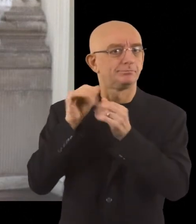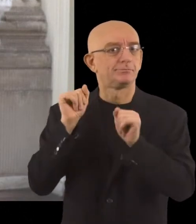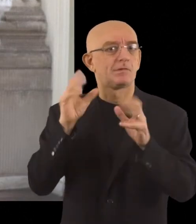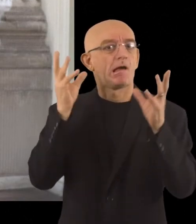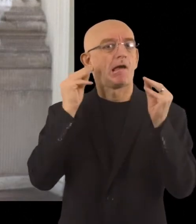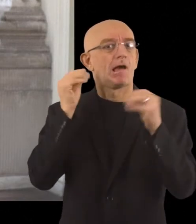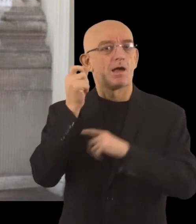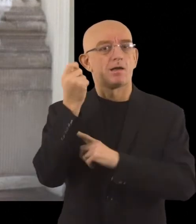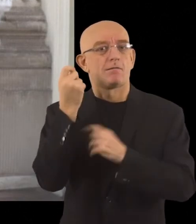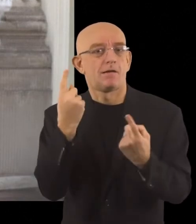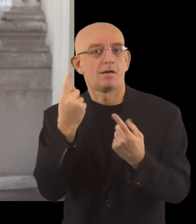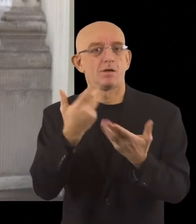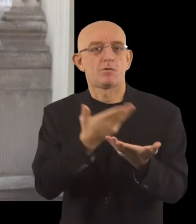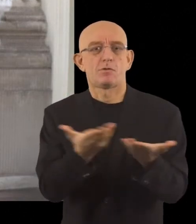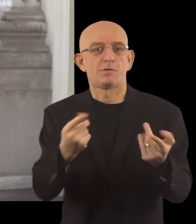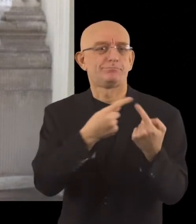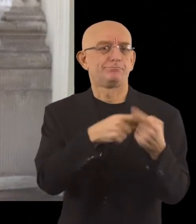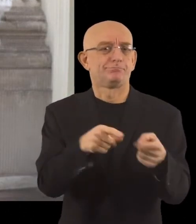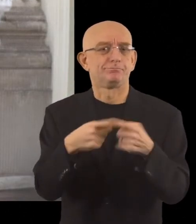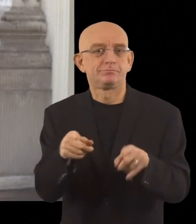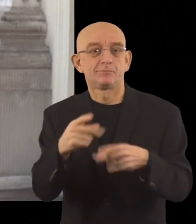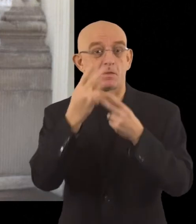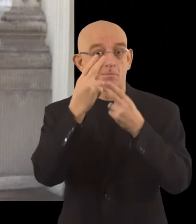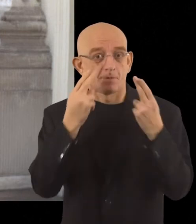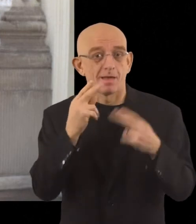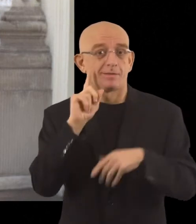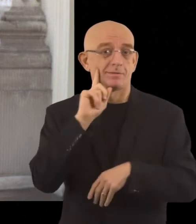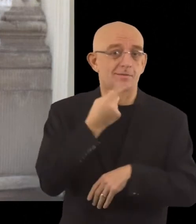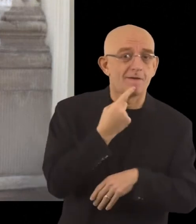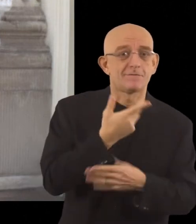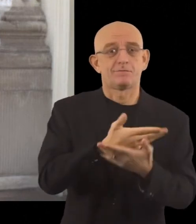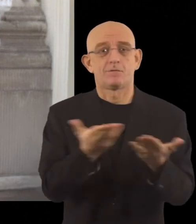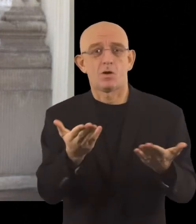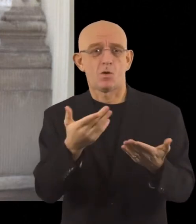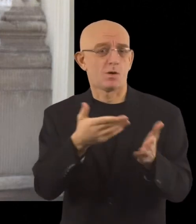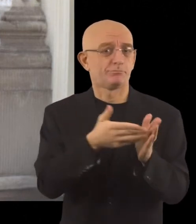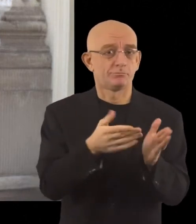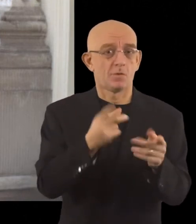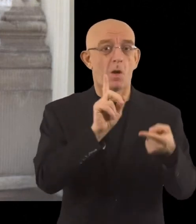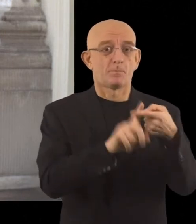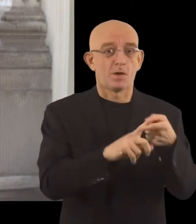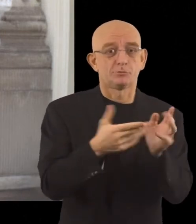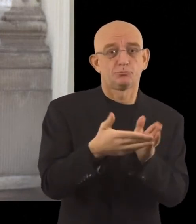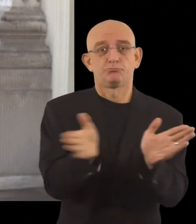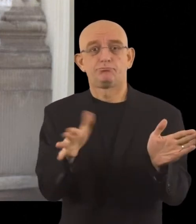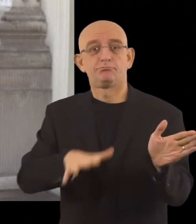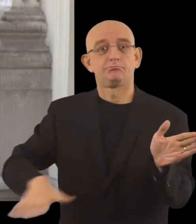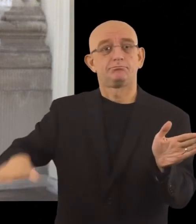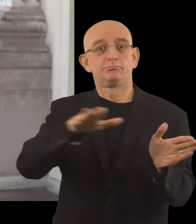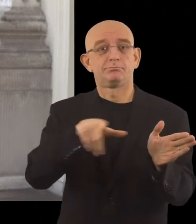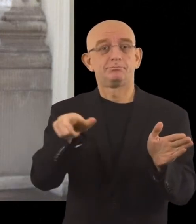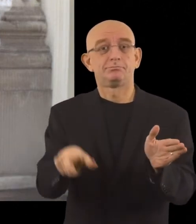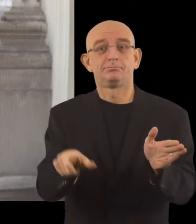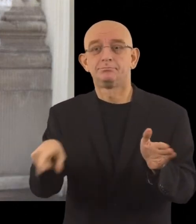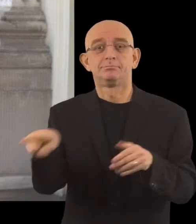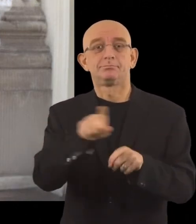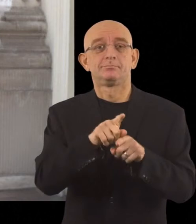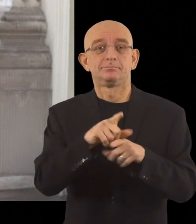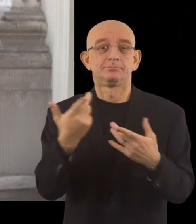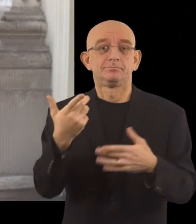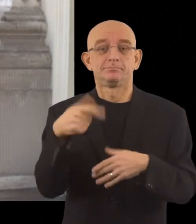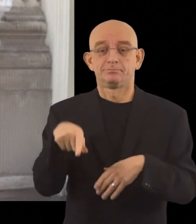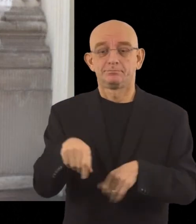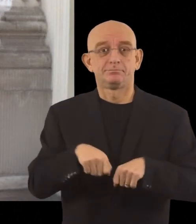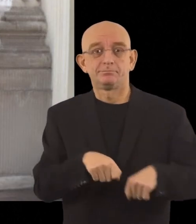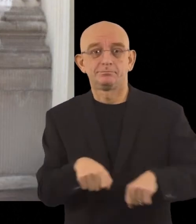słabo słyszących. Organizujemy też wydarzenia dostępne lub dedykowane nie tylko osobom niewidomym czy głuchym, ale również na przykład rodzicom z dziećmi